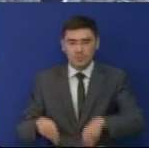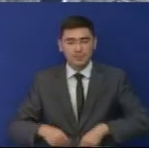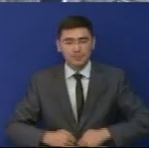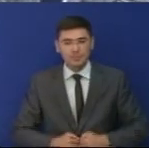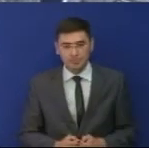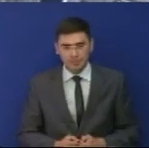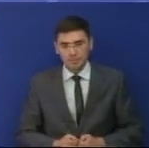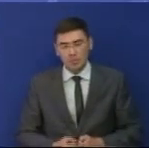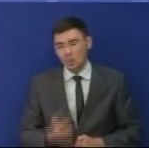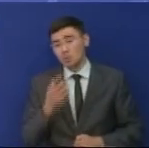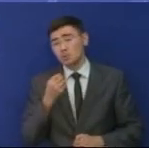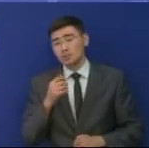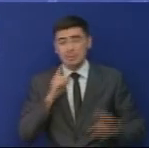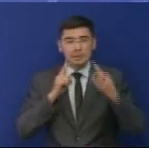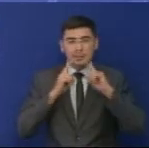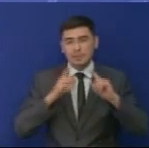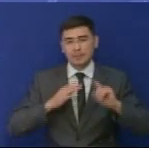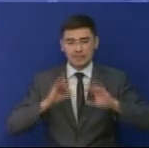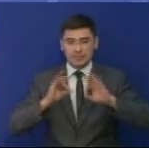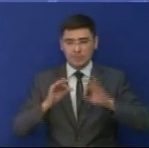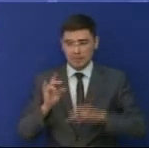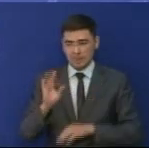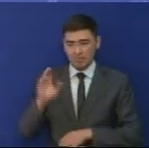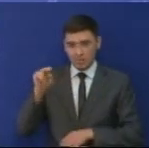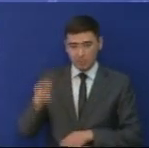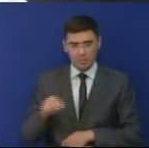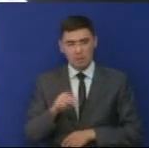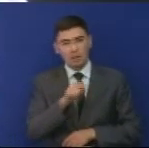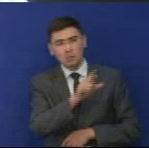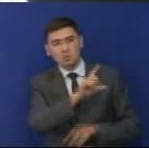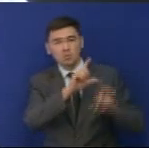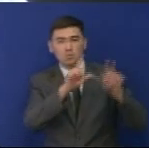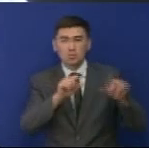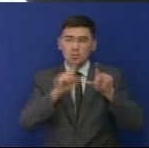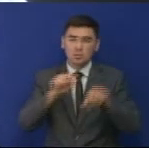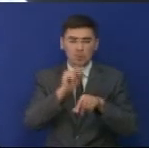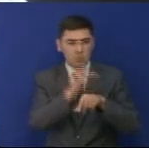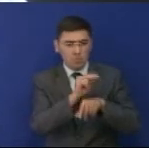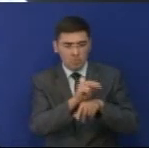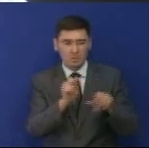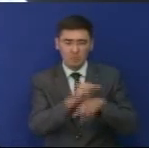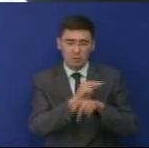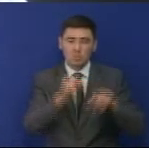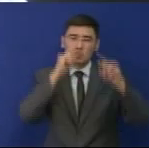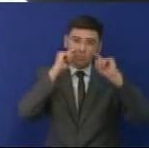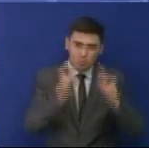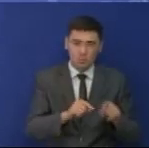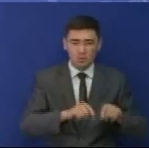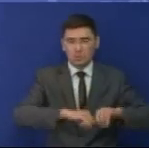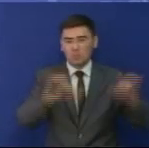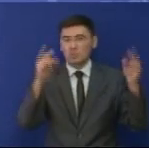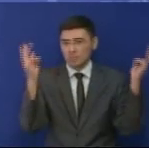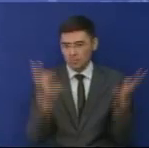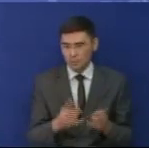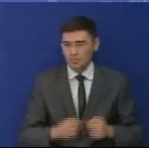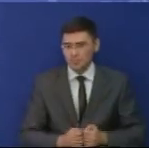была озвучена необходимость усиления роли военно-патриотического воспитания в школах региона. В этом году в 13 учебных заведениях